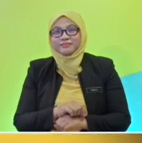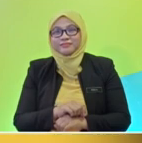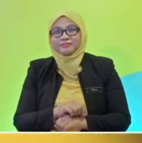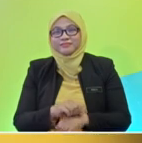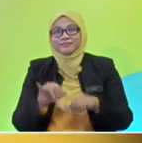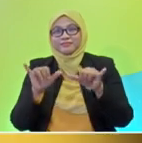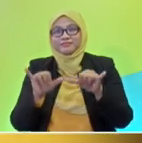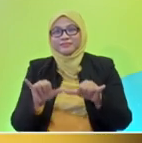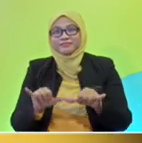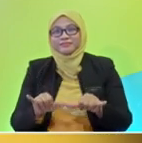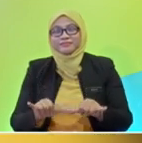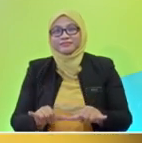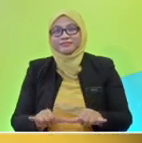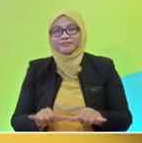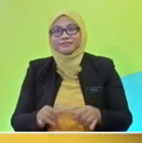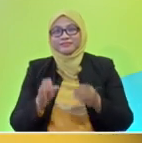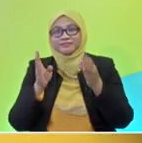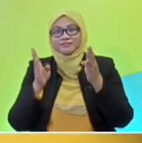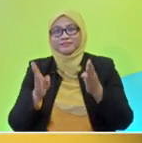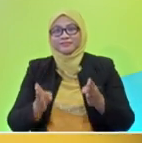tinggalan bangsa,